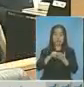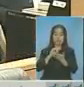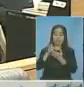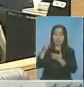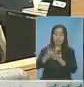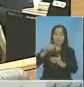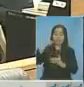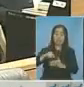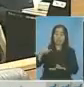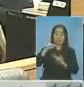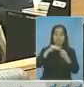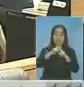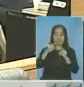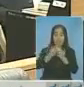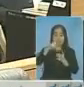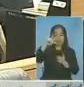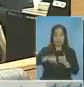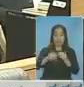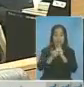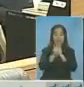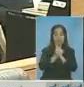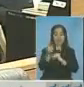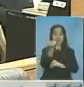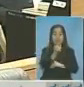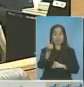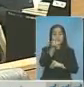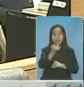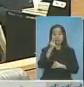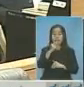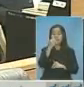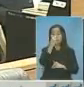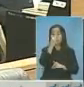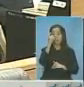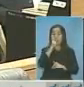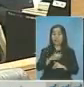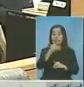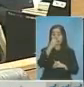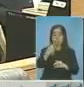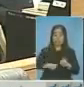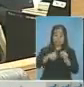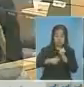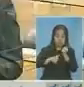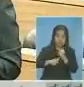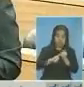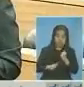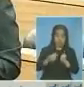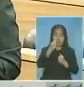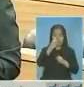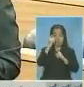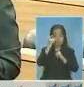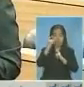ของถูกแต่ของถูกมันไม่มีคุณภาพแล้วมันเป็นอาหารนะคะท่านพอละกินแล้วก็ท้องเสียอาหารเป็น